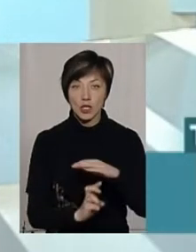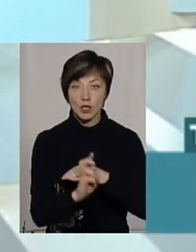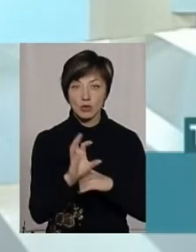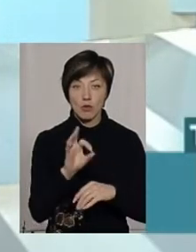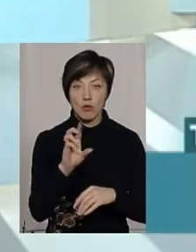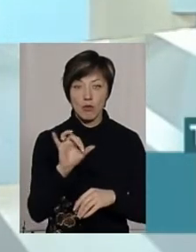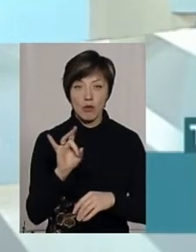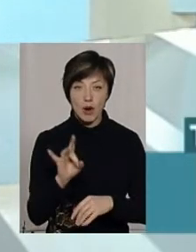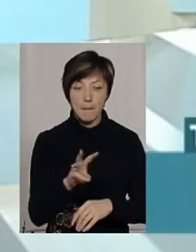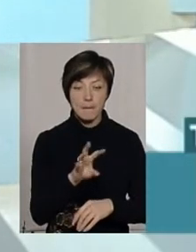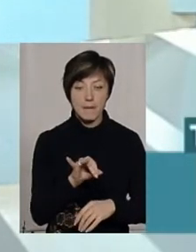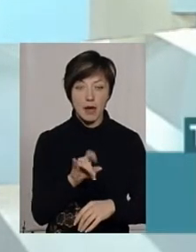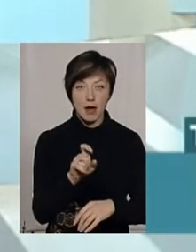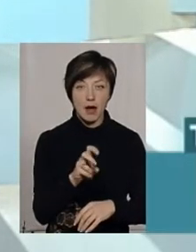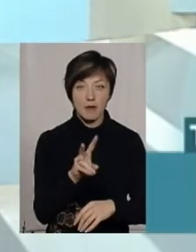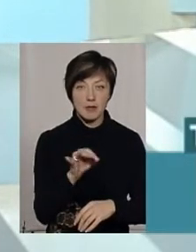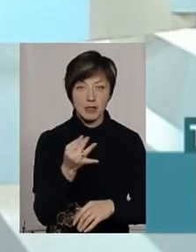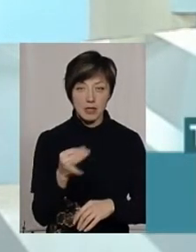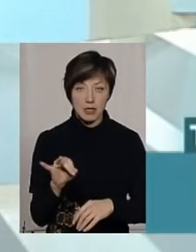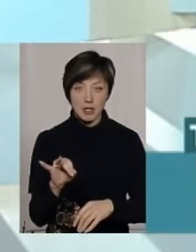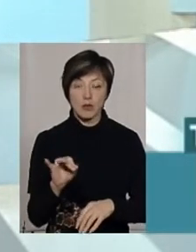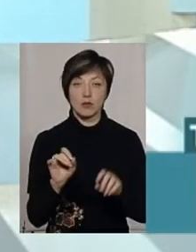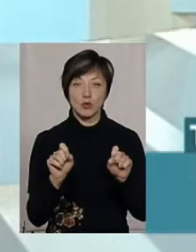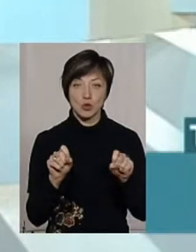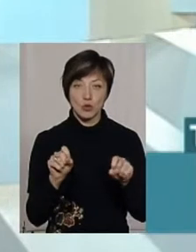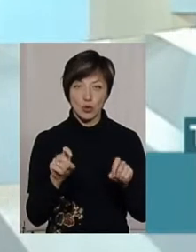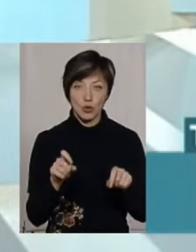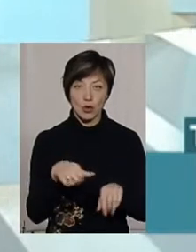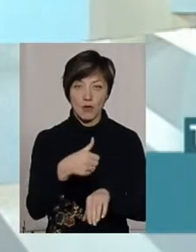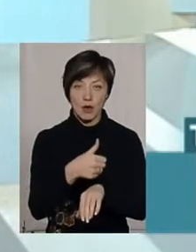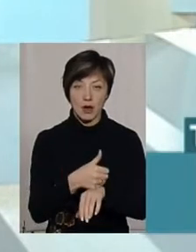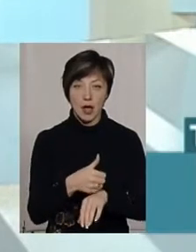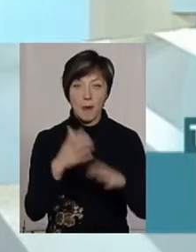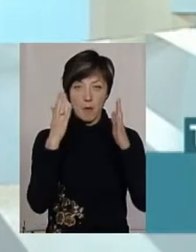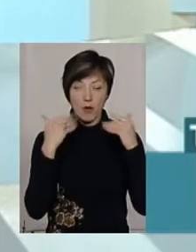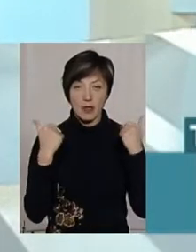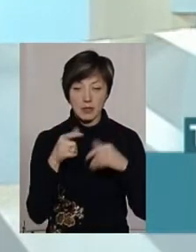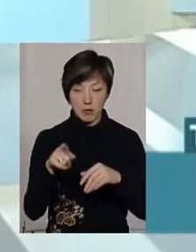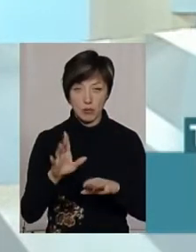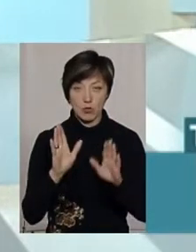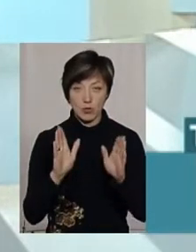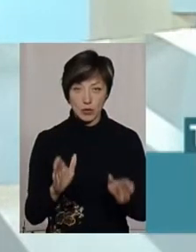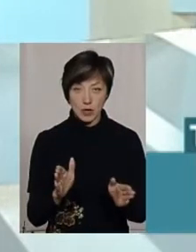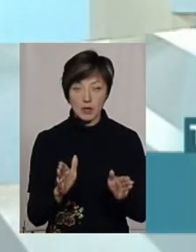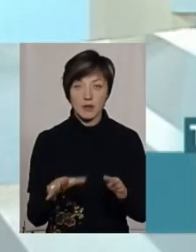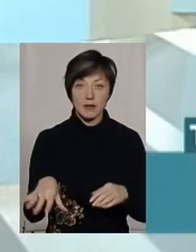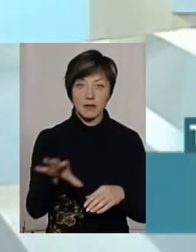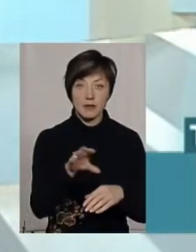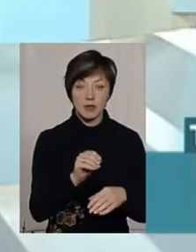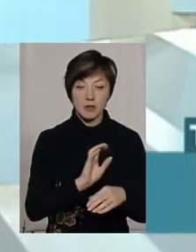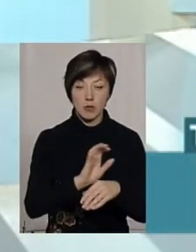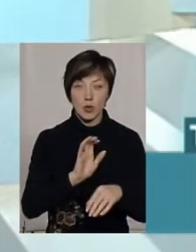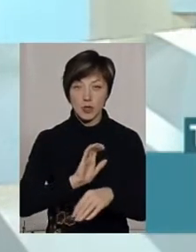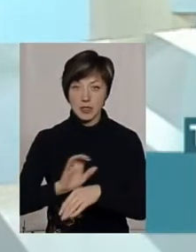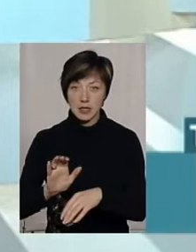Михайлівський Золотоверхий монастир. Там буде резиденція нового митрополита, звідти яка будуть йти всі